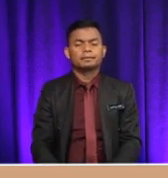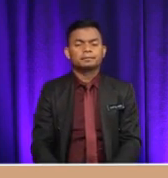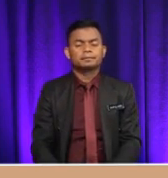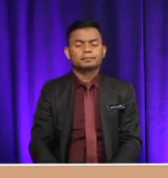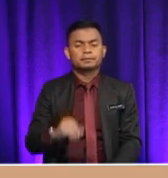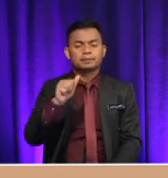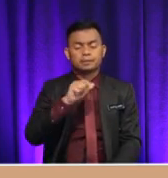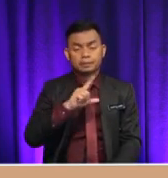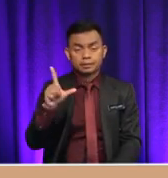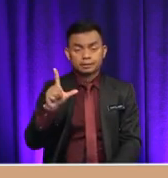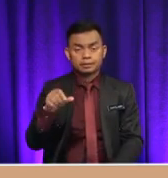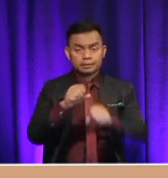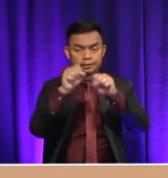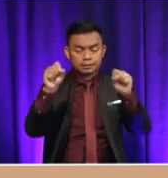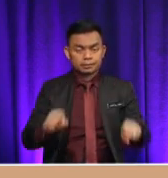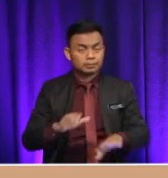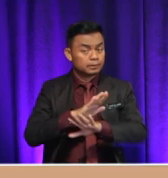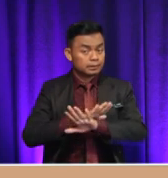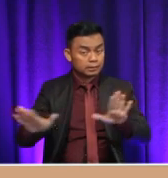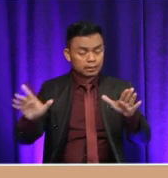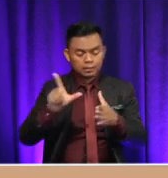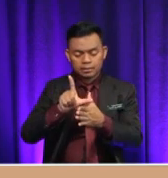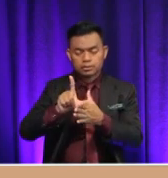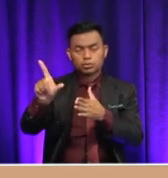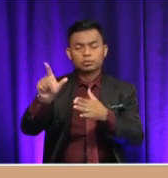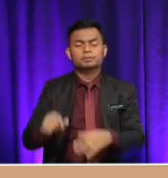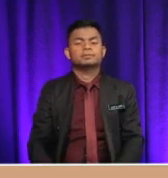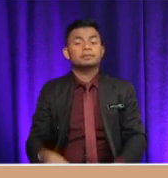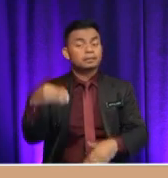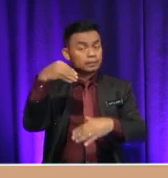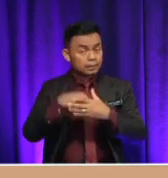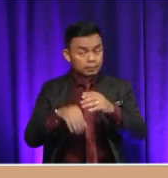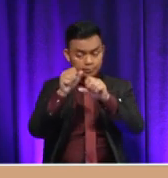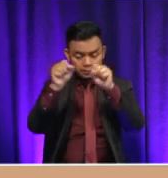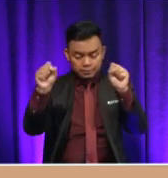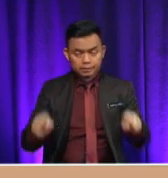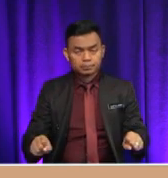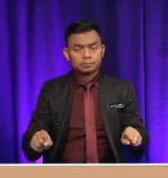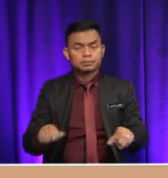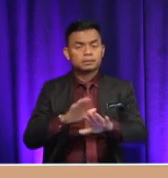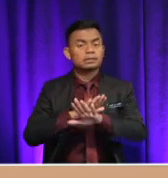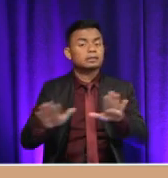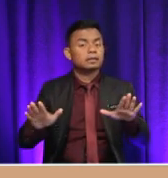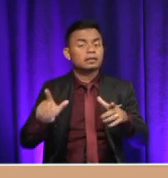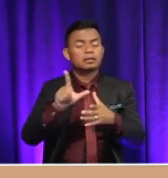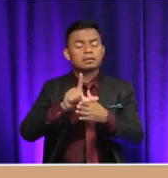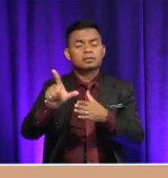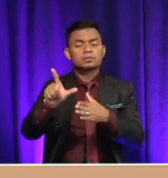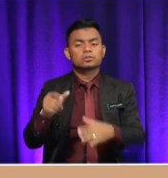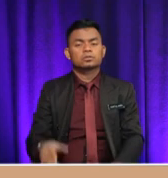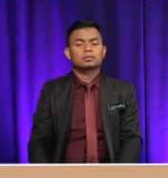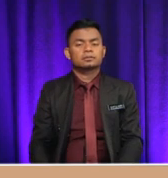tidak langsung dalam sistem Tidak Langsung Tidak langsung merupakan